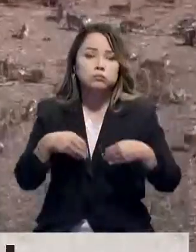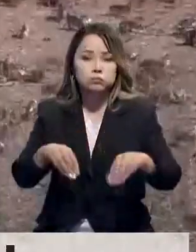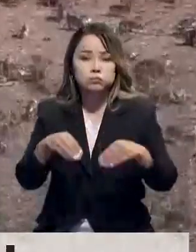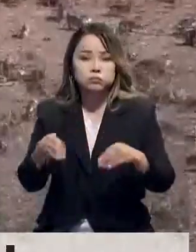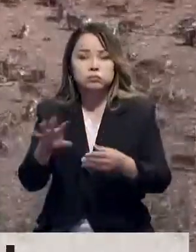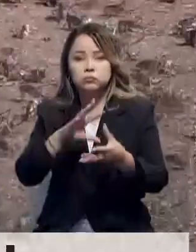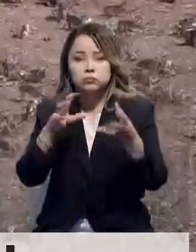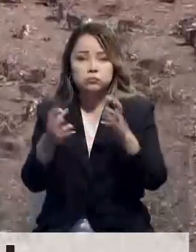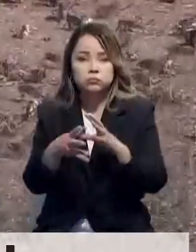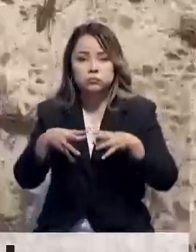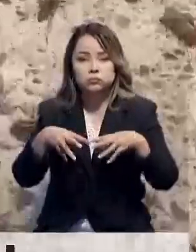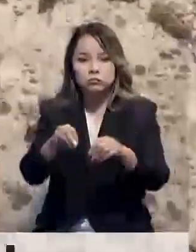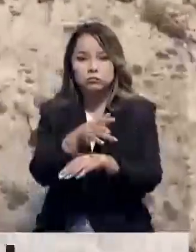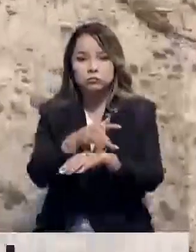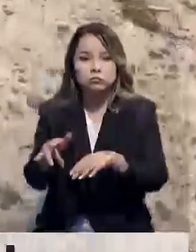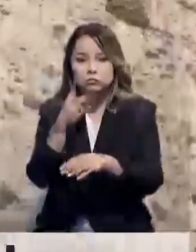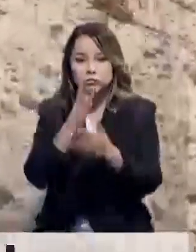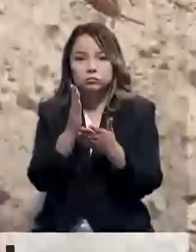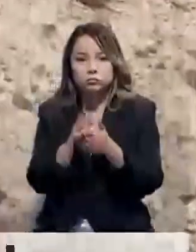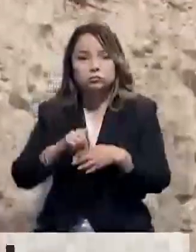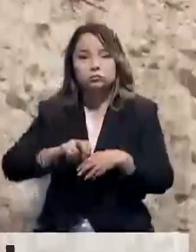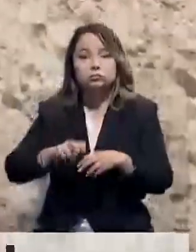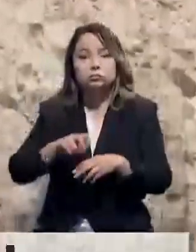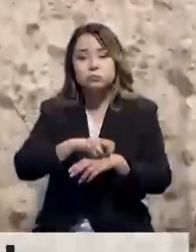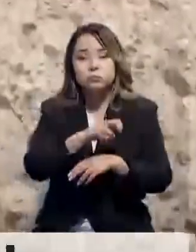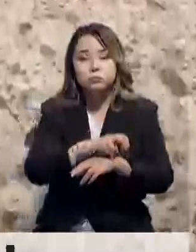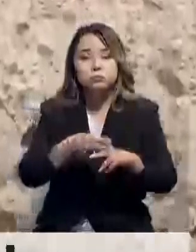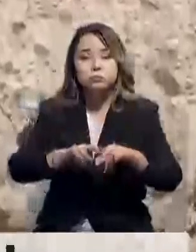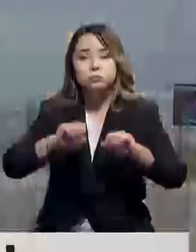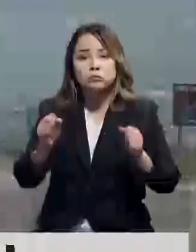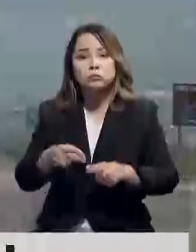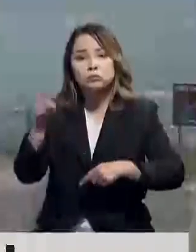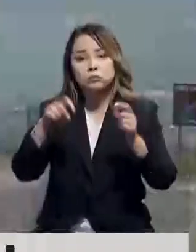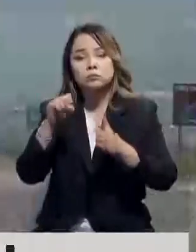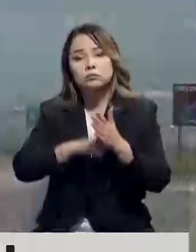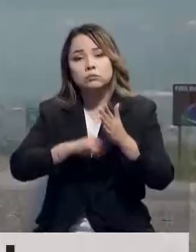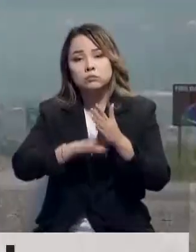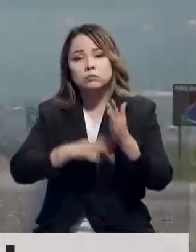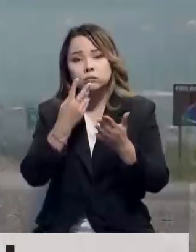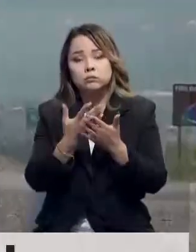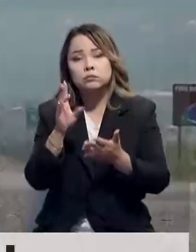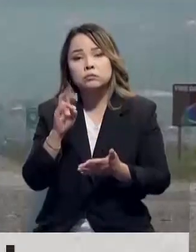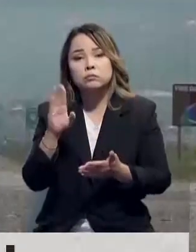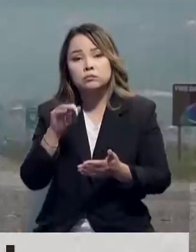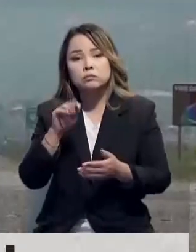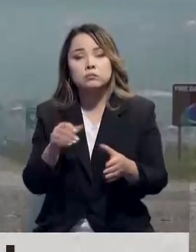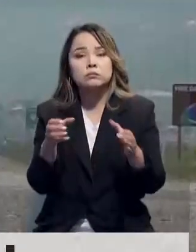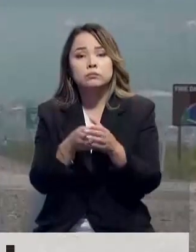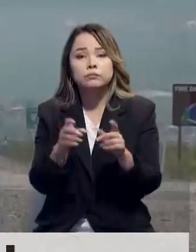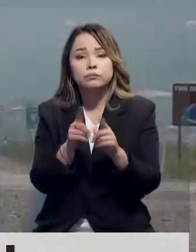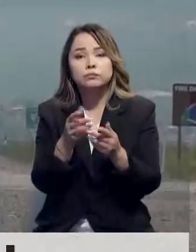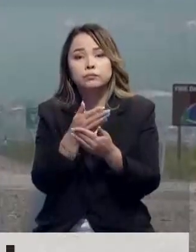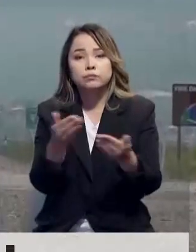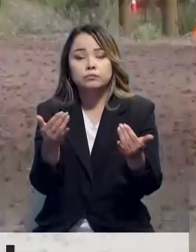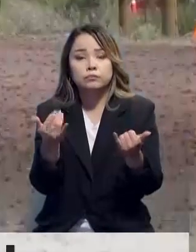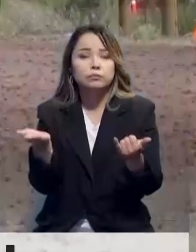түк қалдырмай барады дейді. Мамандардың айтуынша шегірткенің қаптауына қыстың жаңбырлы болуы себеп. Невада штатында мұндай оқиға соңғы